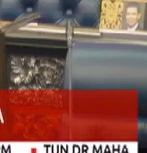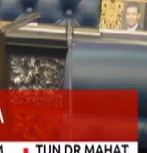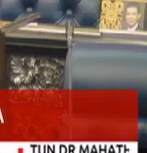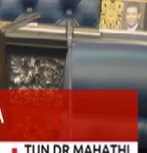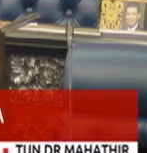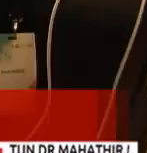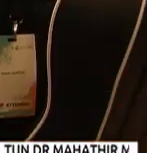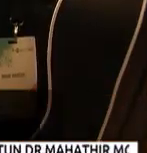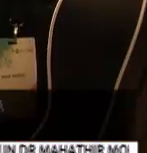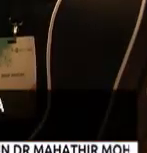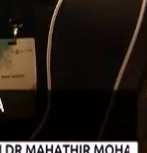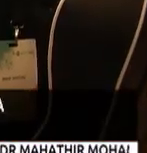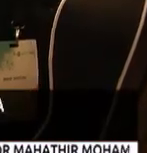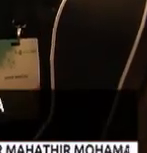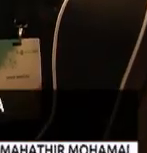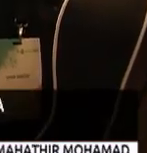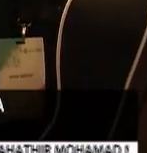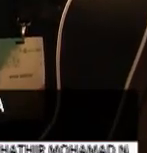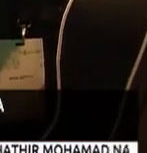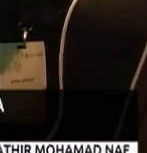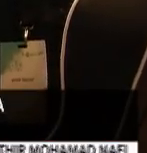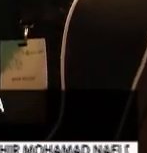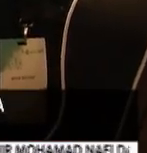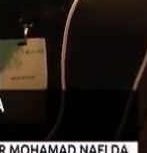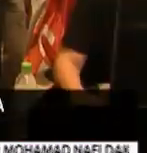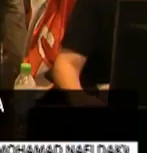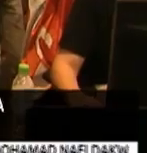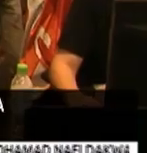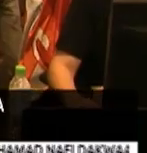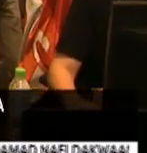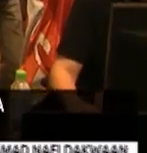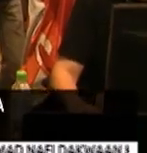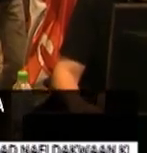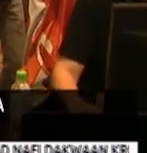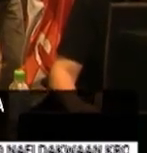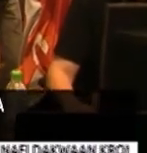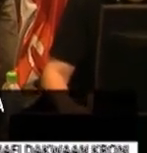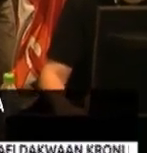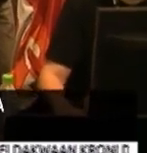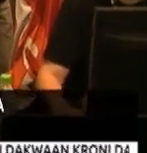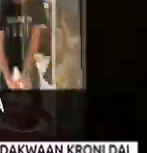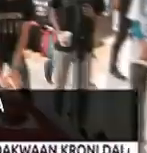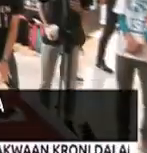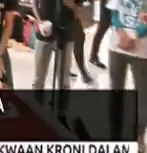Liga Sukan Elektronik Kebangsaan akan diperkenal tahun hadapan.